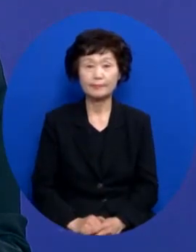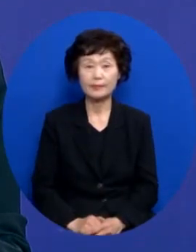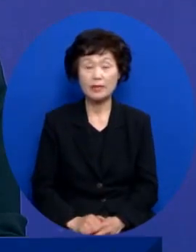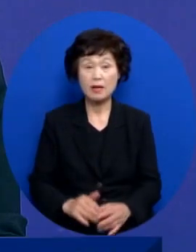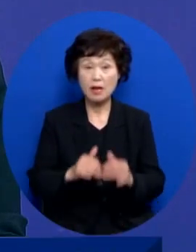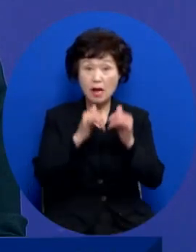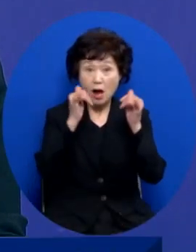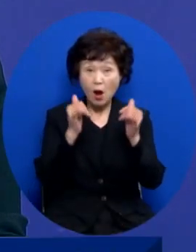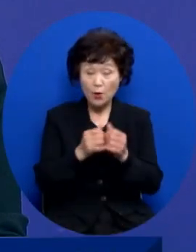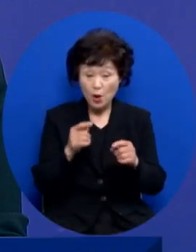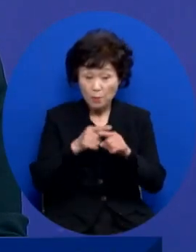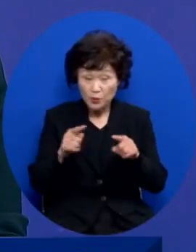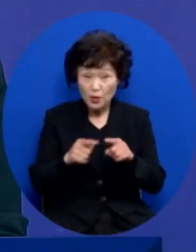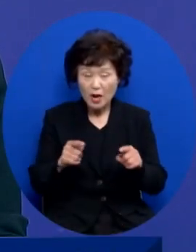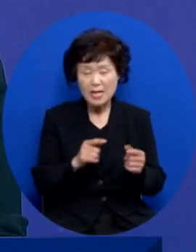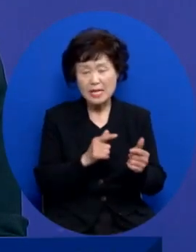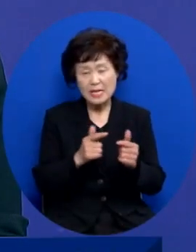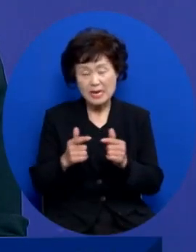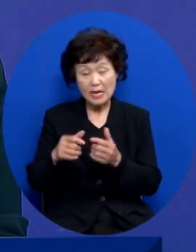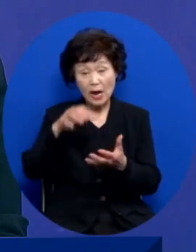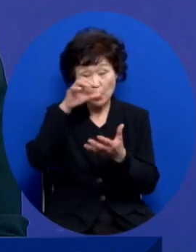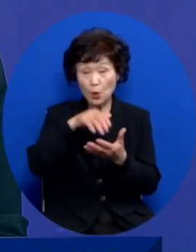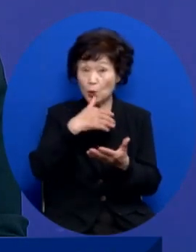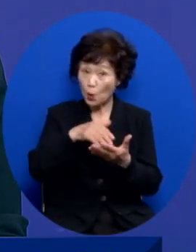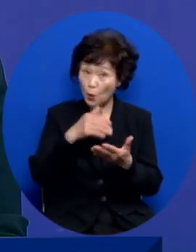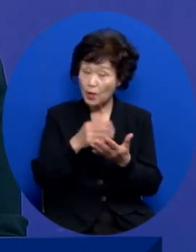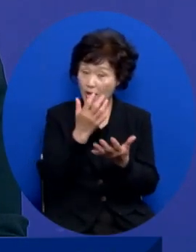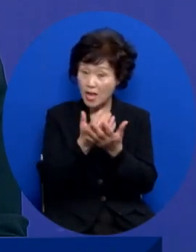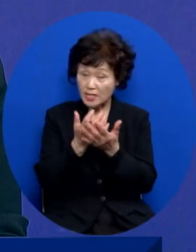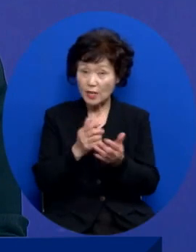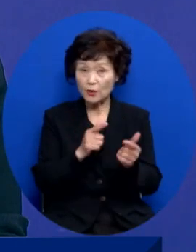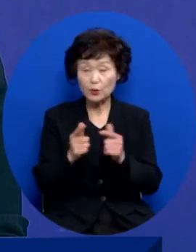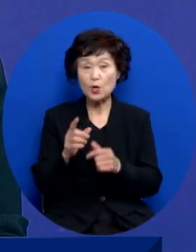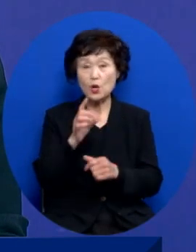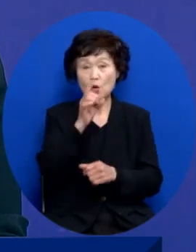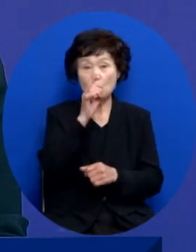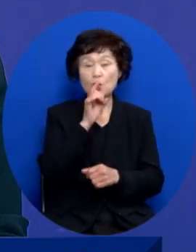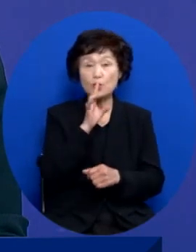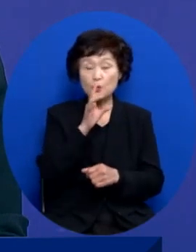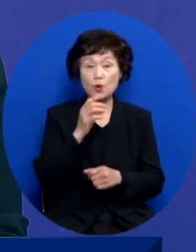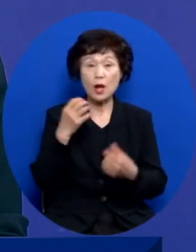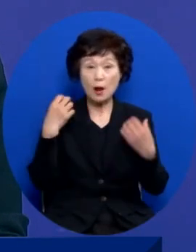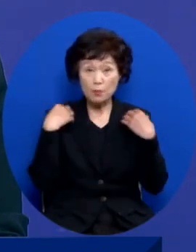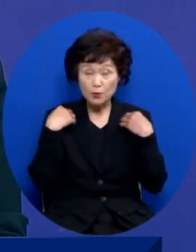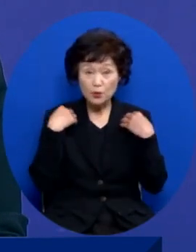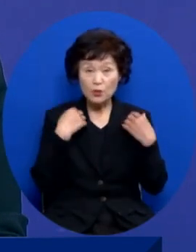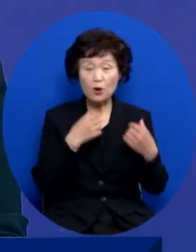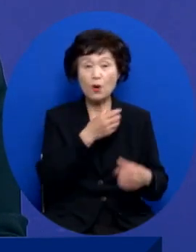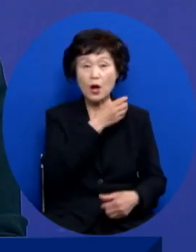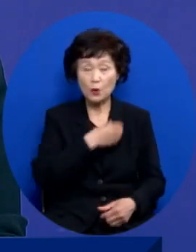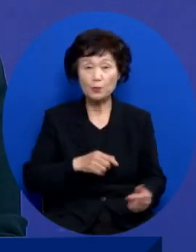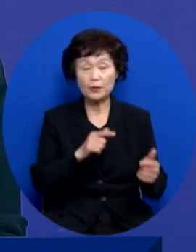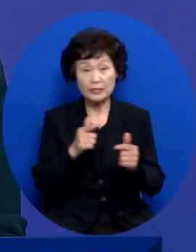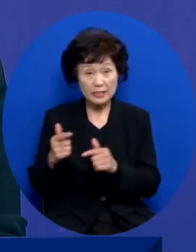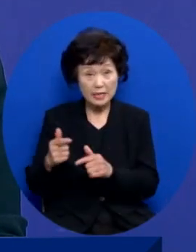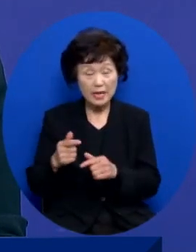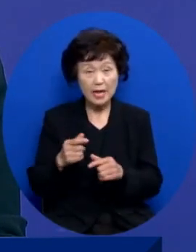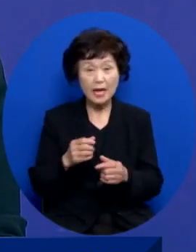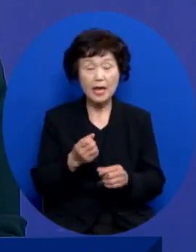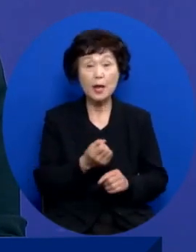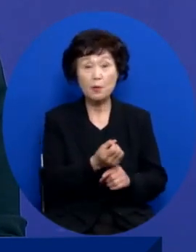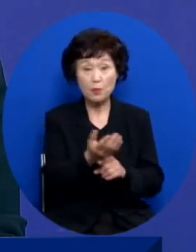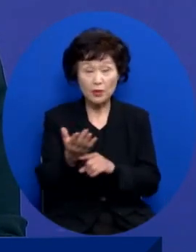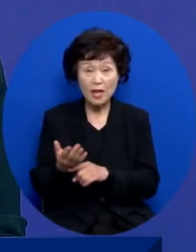우리 사회를 분석한 각종 통계 자료와 데이터는 중앙부처와 지자체 등에 전달돼 정책 수립에 반영됩니다.